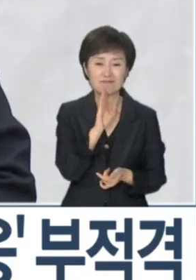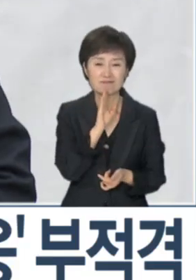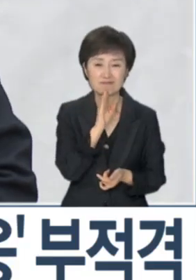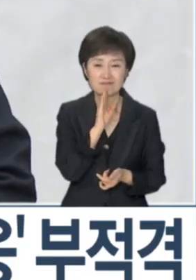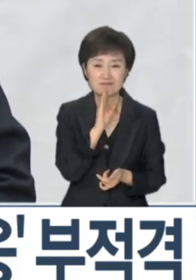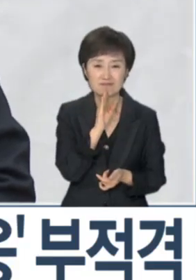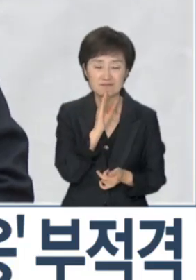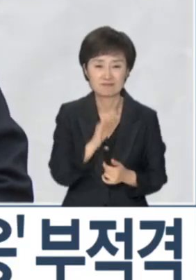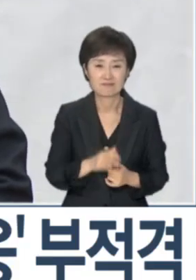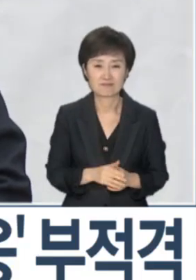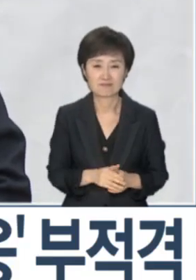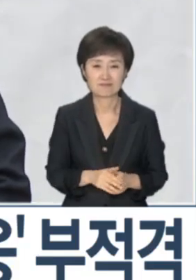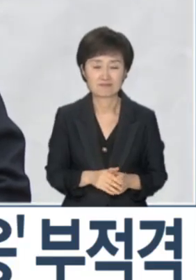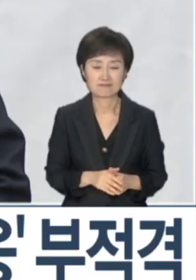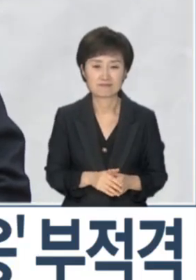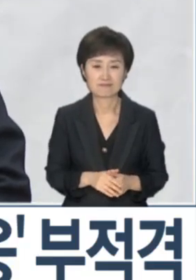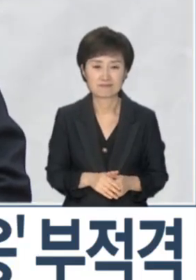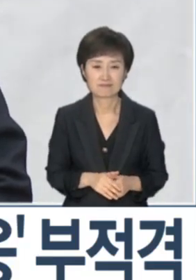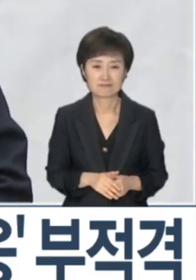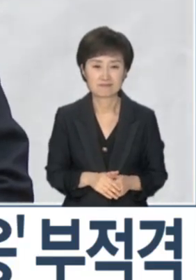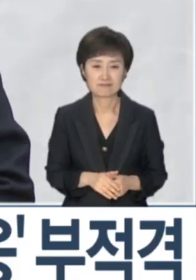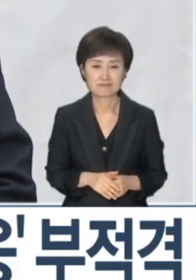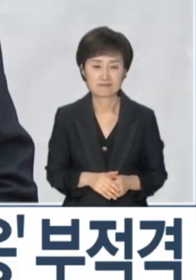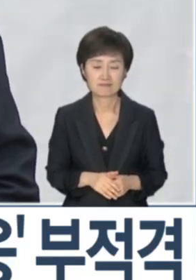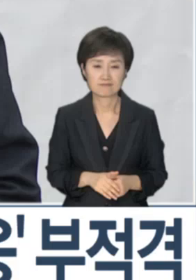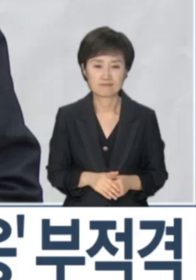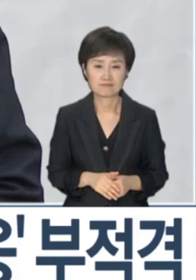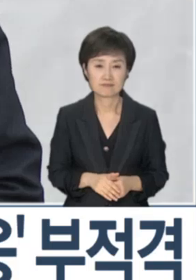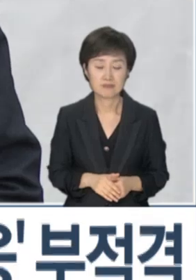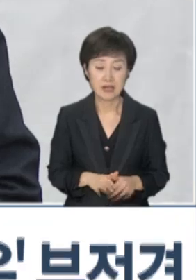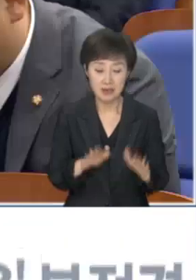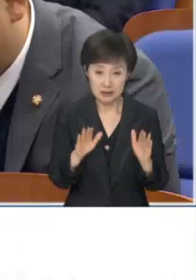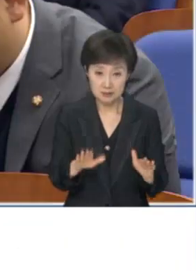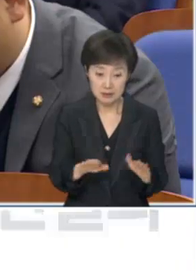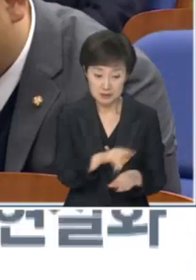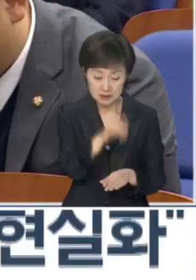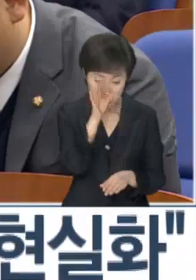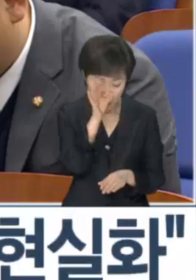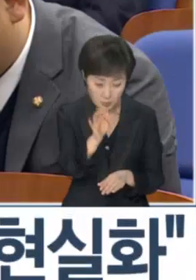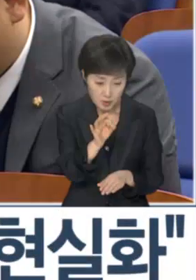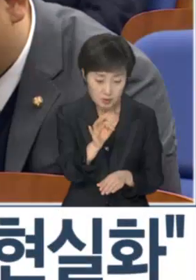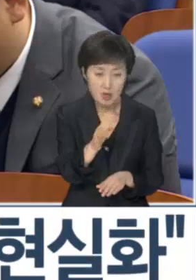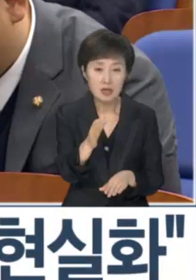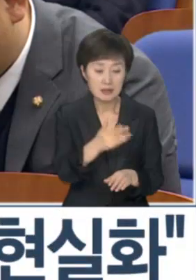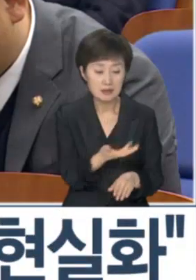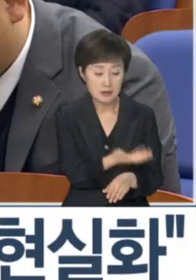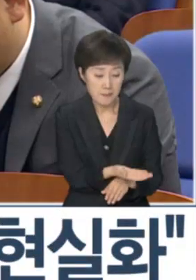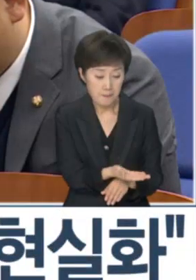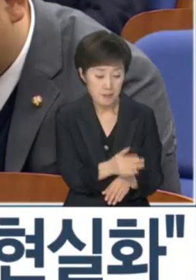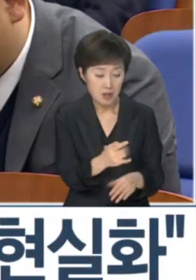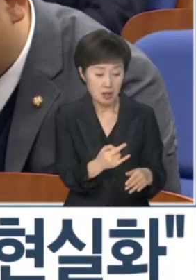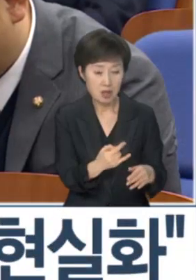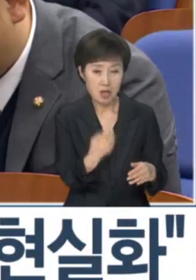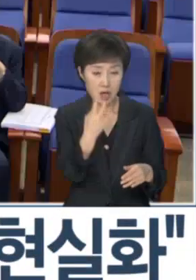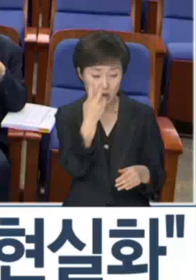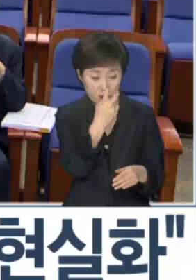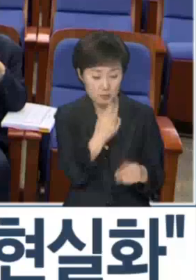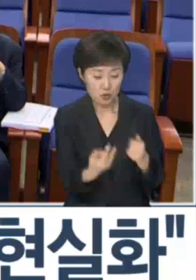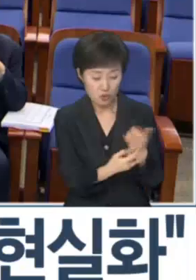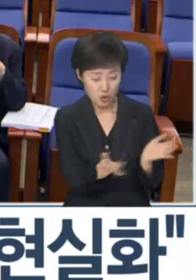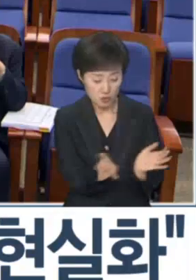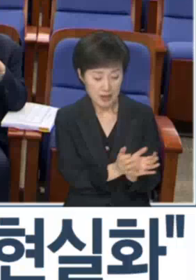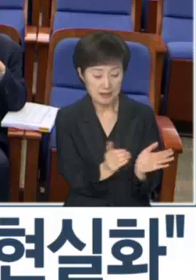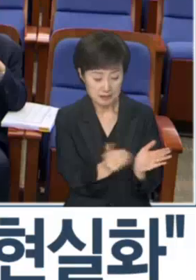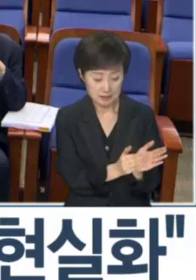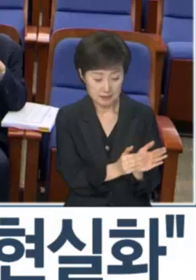있기는 후보자 입장에서는 안타까운 부분인데 이것이 지나면 정성평가라고 이제 공관위 심사가 있고 그리고